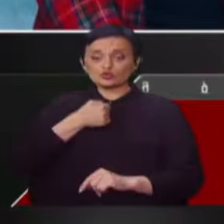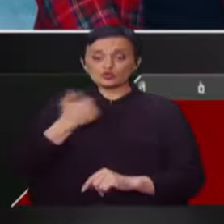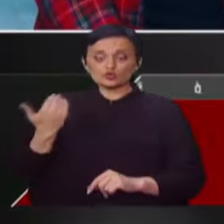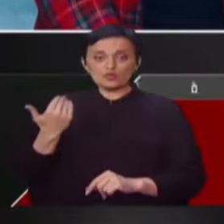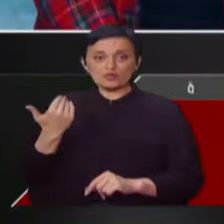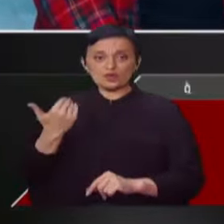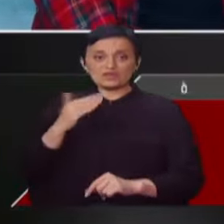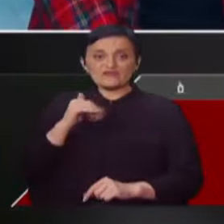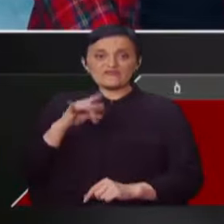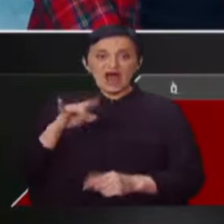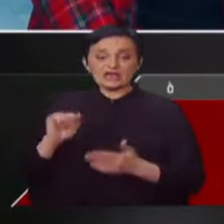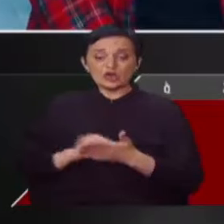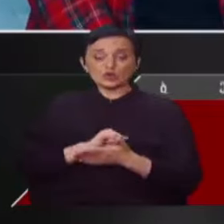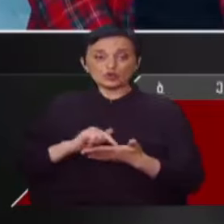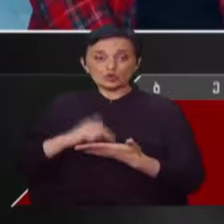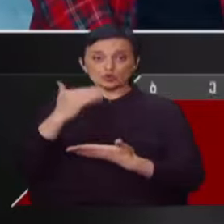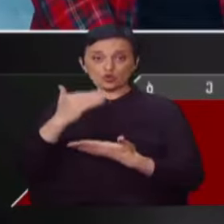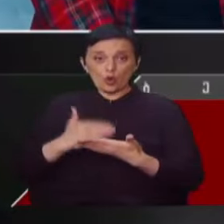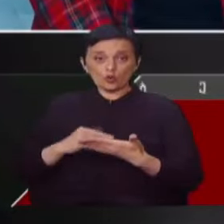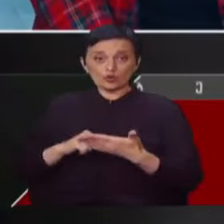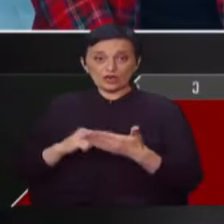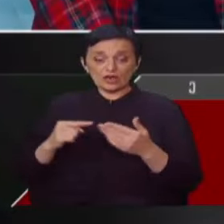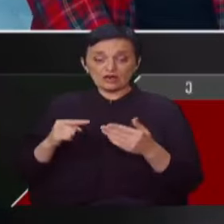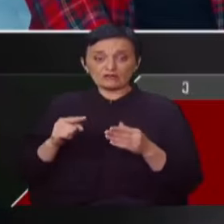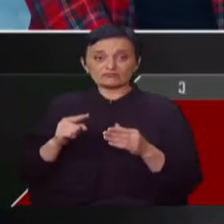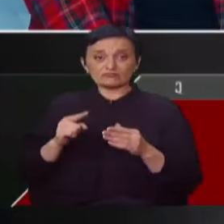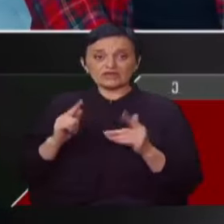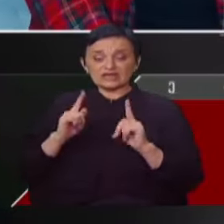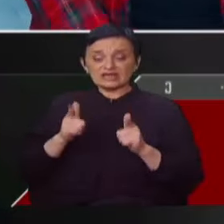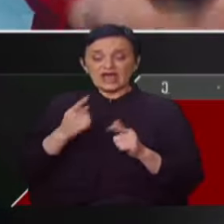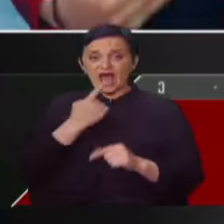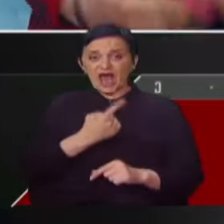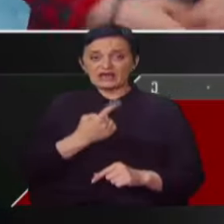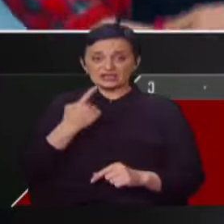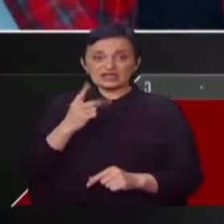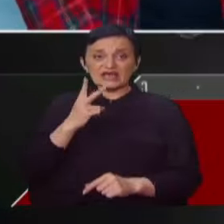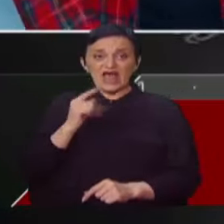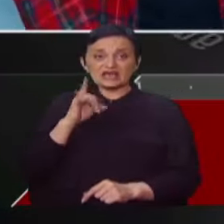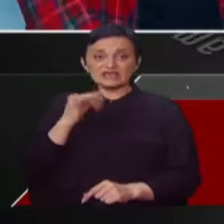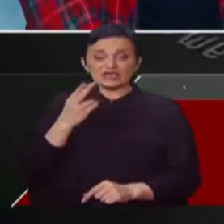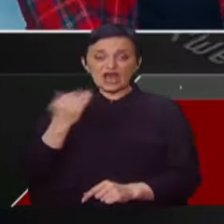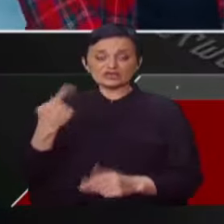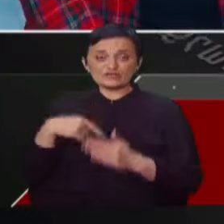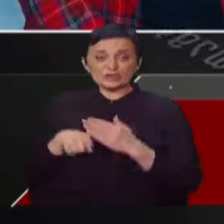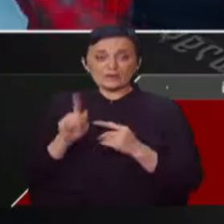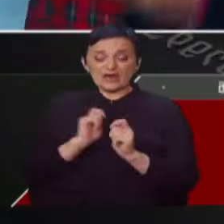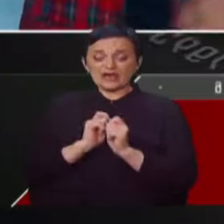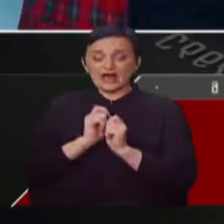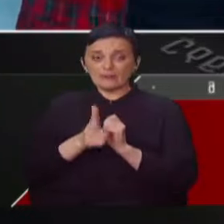მხრიდან, რომელიც ფარას დოკუმენტაციის თანახმად ერთ-ერთი დავით გეზარაშვილის მიერ გადახდილი